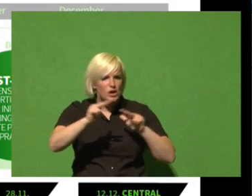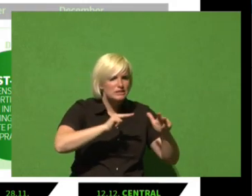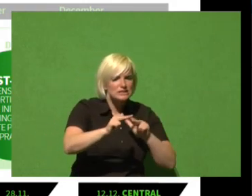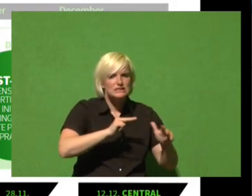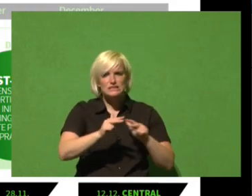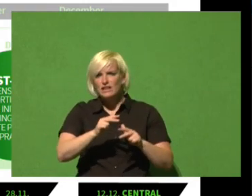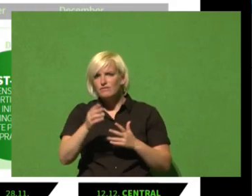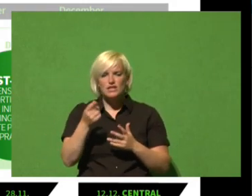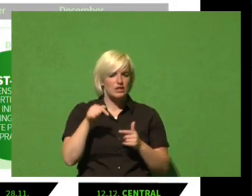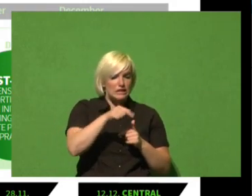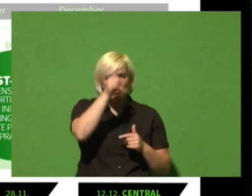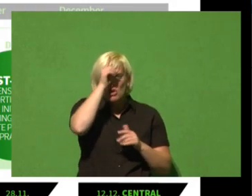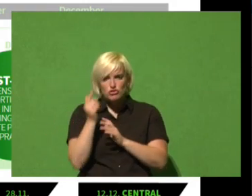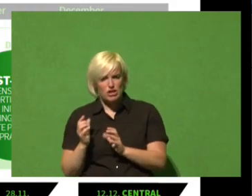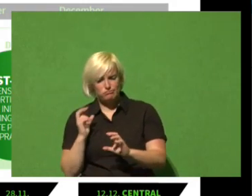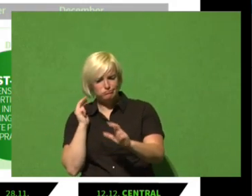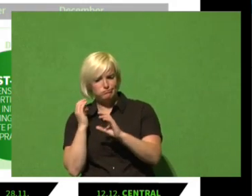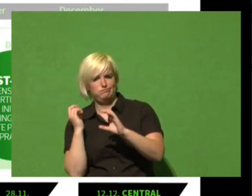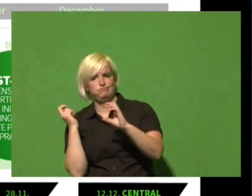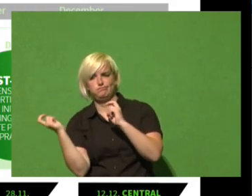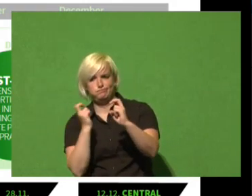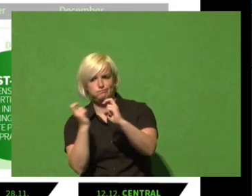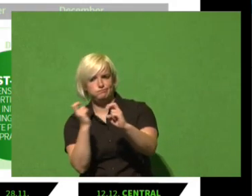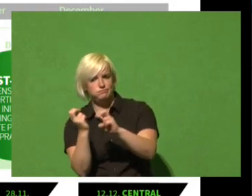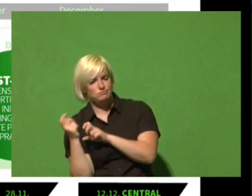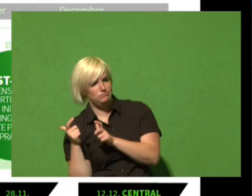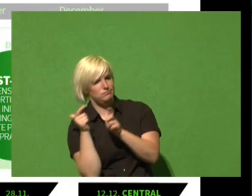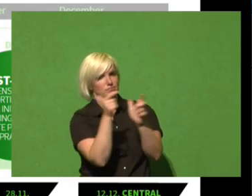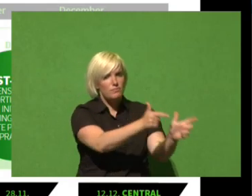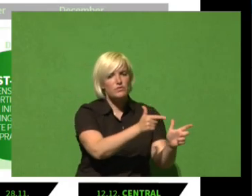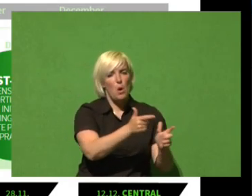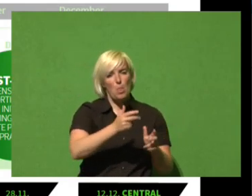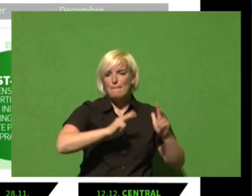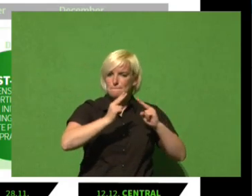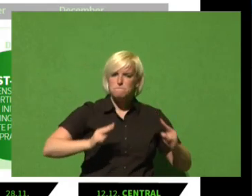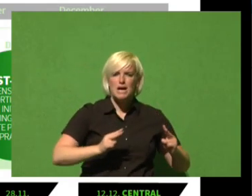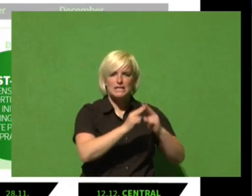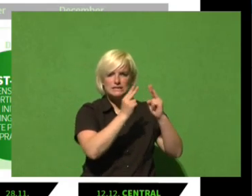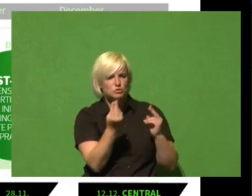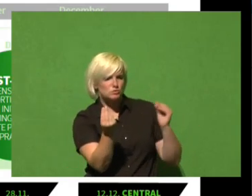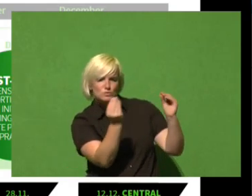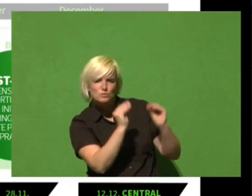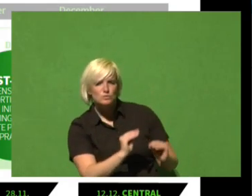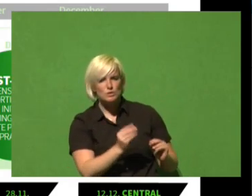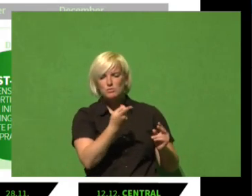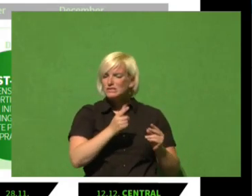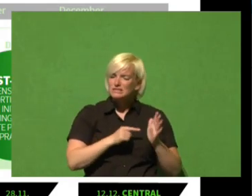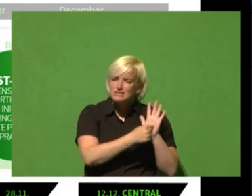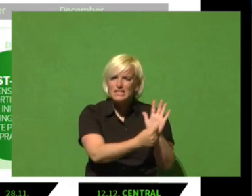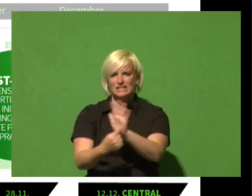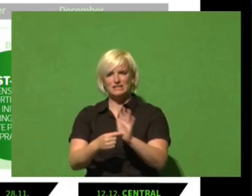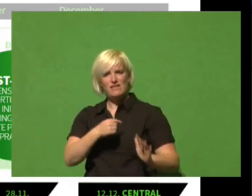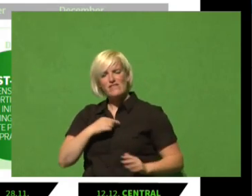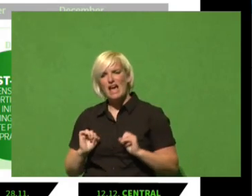Ländern fahren, lass uns gemeinsam diesen Paris-Moment gestalten und dafür sorgen, dass wir mit Grünen und Umweltschützern aus ganz